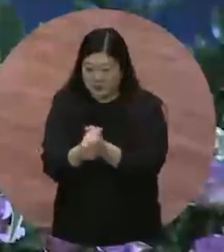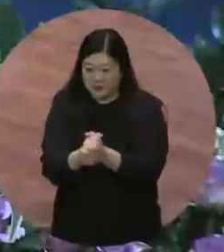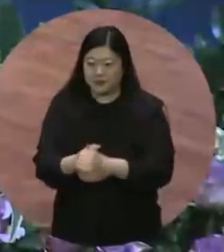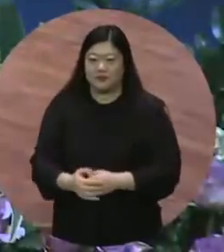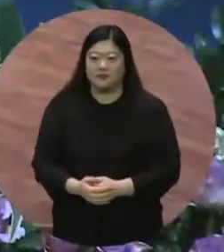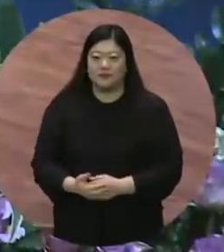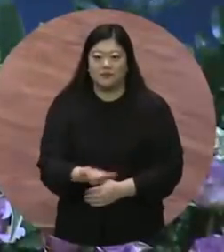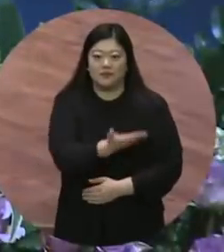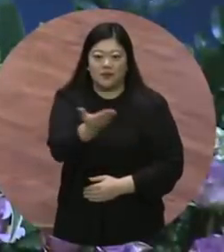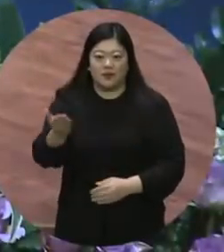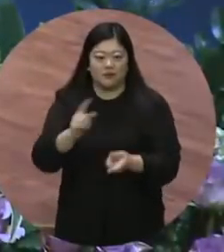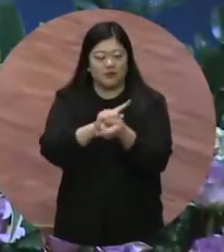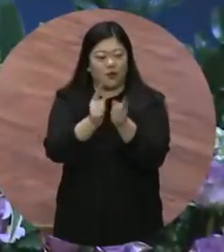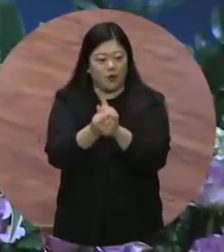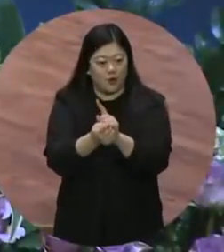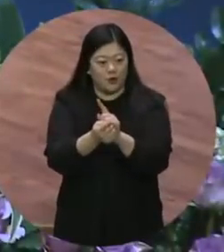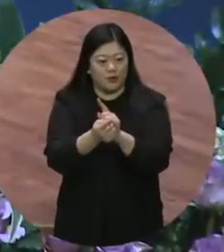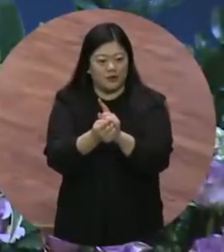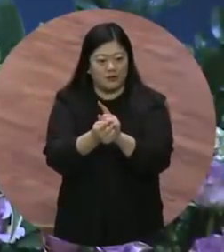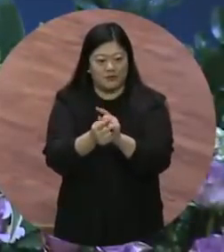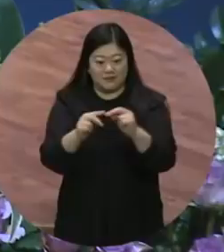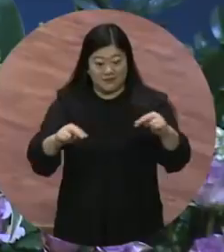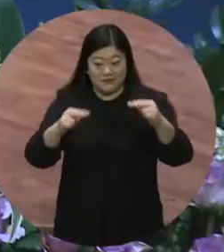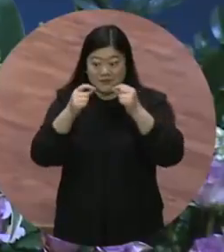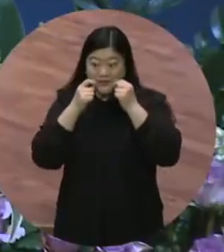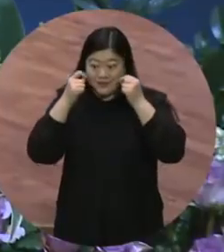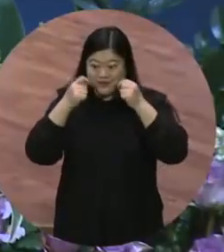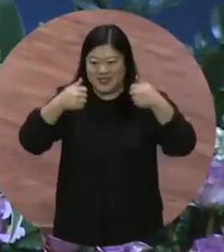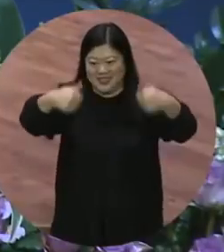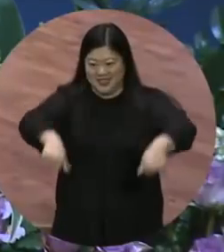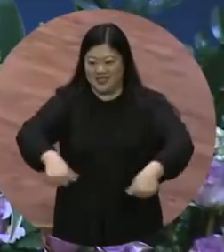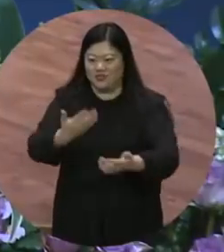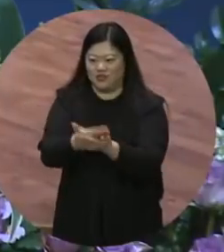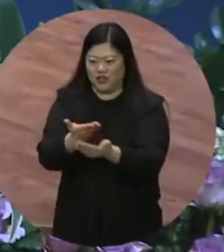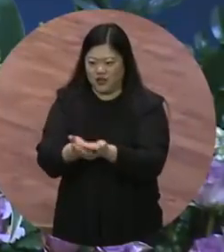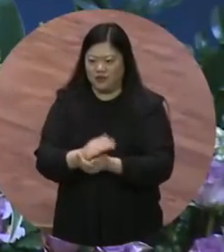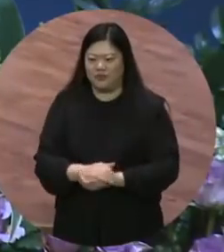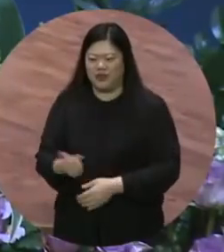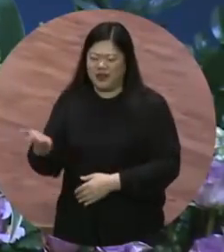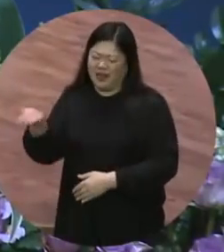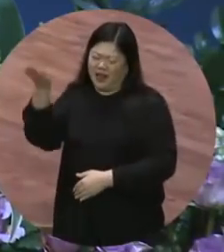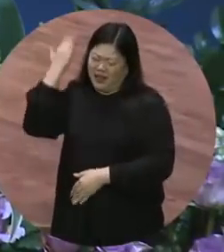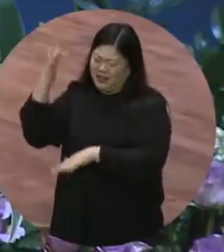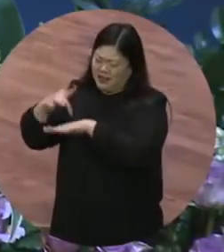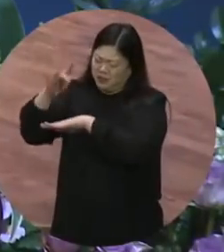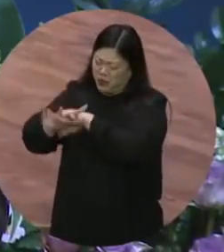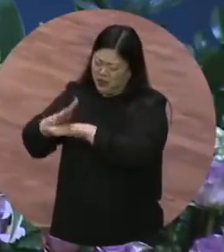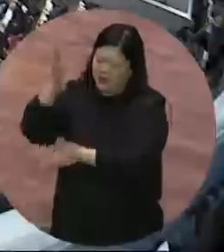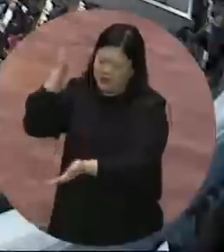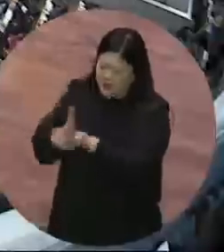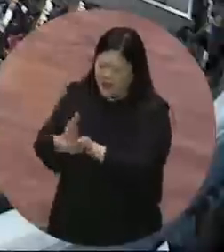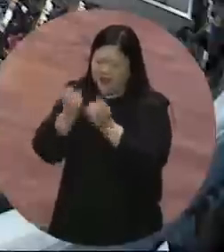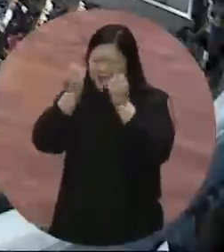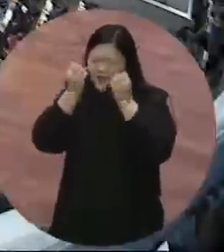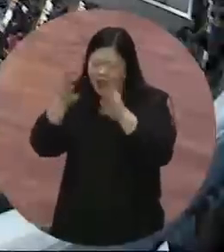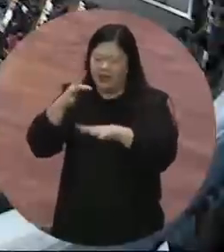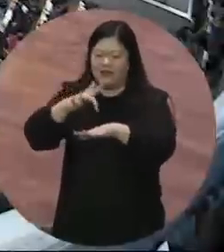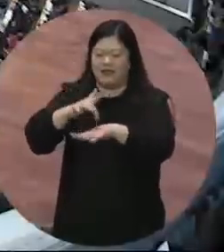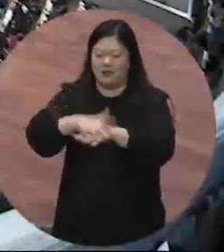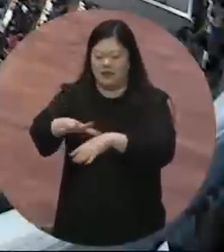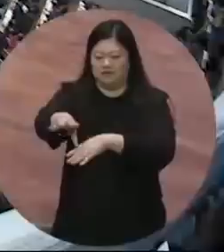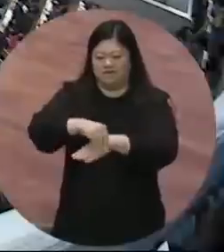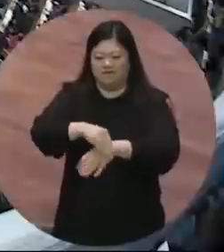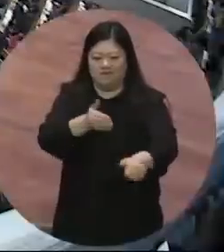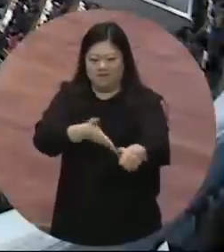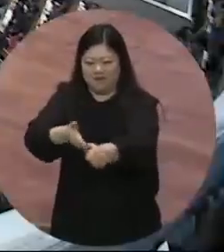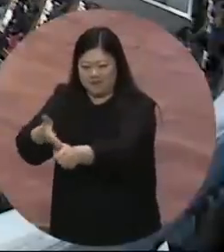장애인실, 해외지교회당 또 옆에 있는 성도들 같이 인사하겠습니다. 옛 틀을 깨고 새 틀 인생을 삽시다.